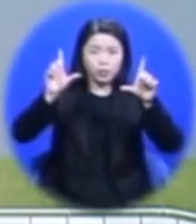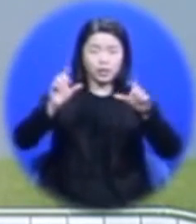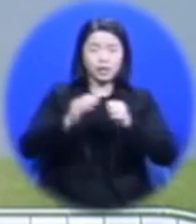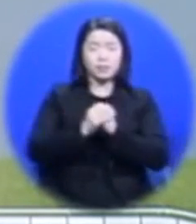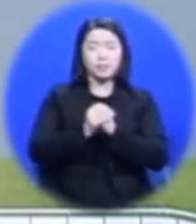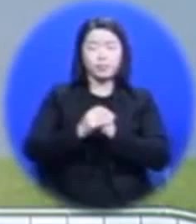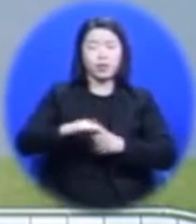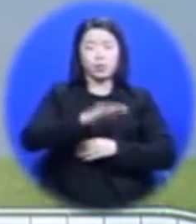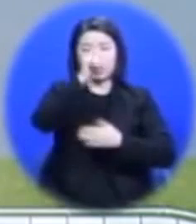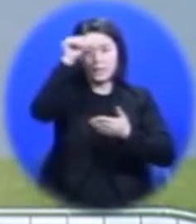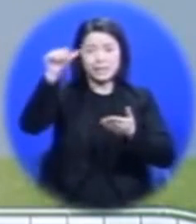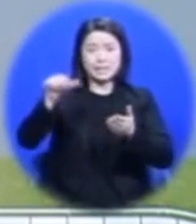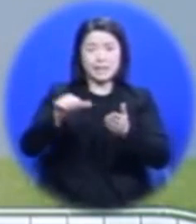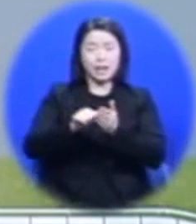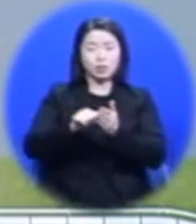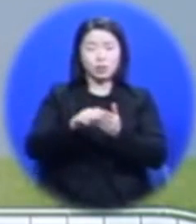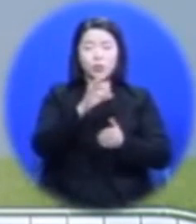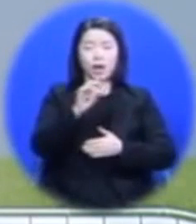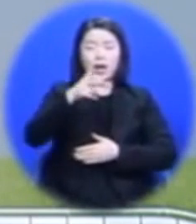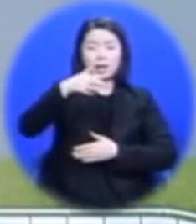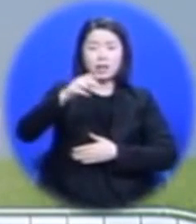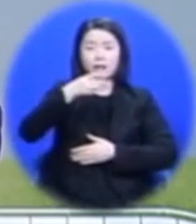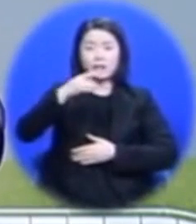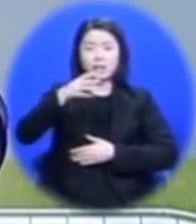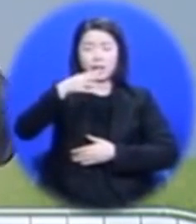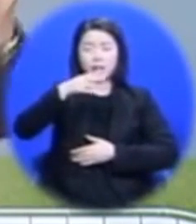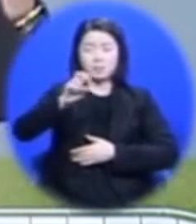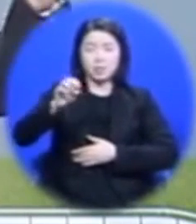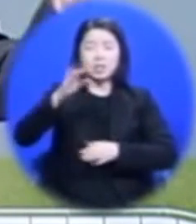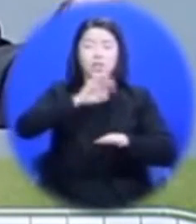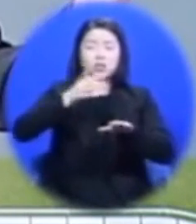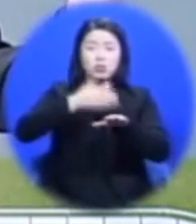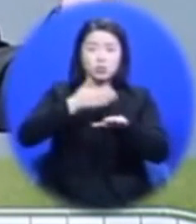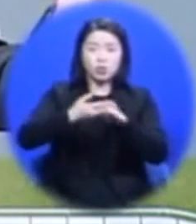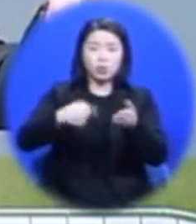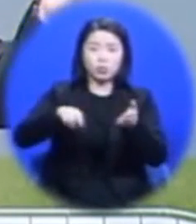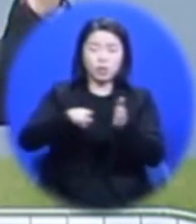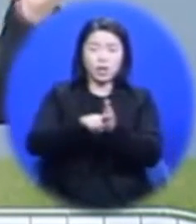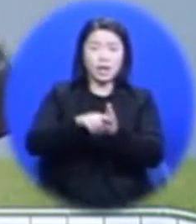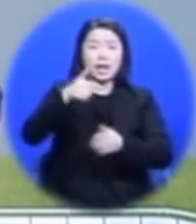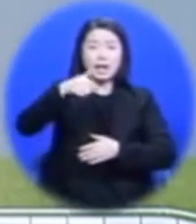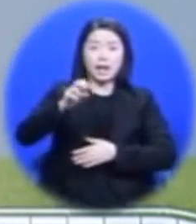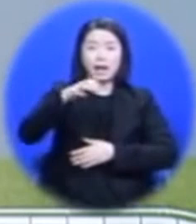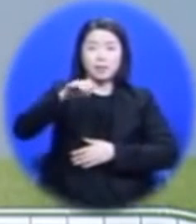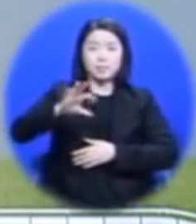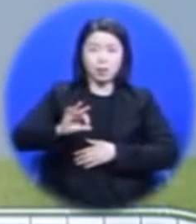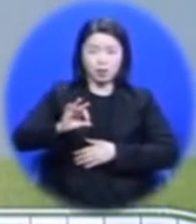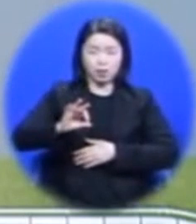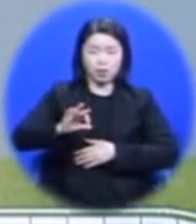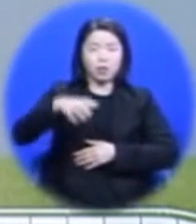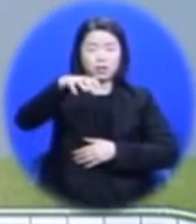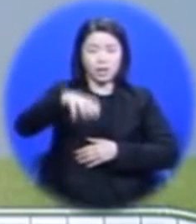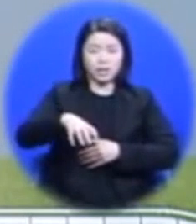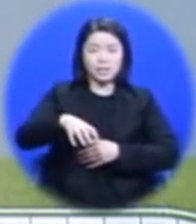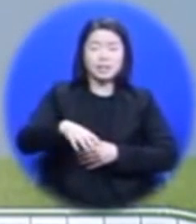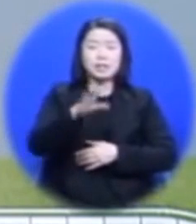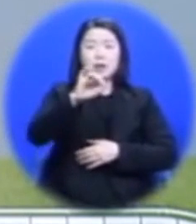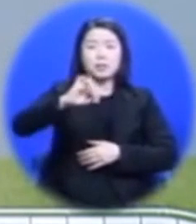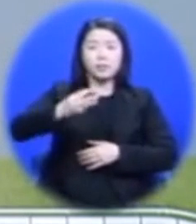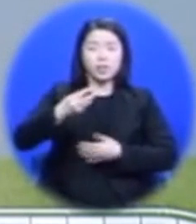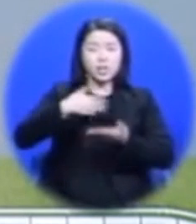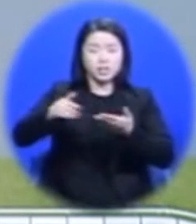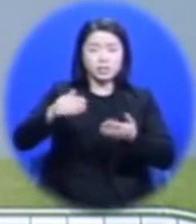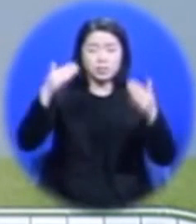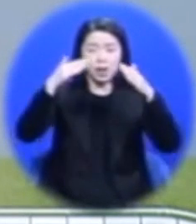우리 장로 아카데미 수련회를 하려고 저 가평에 있는 필그림 하우스를 갔었습니다. 1박